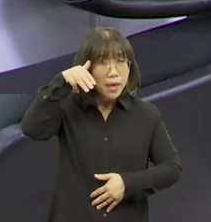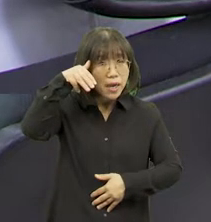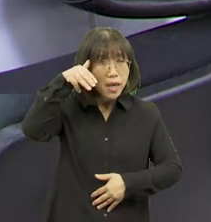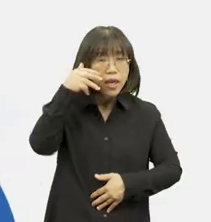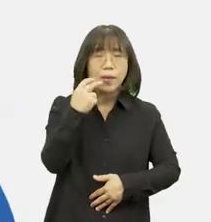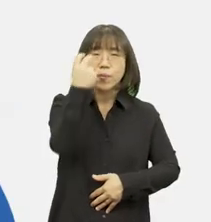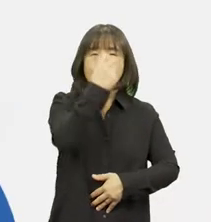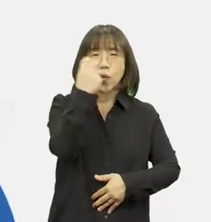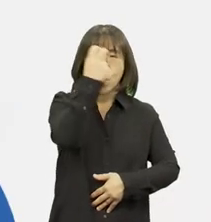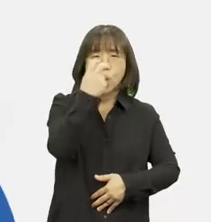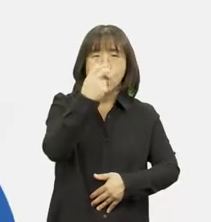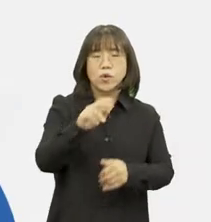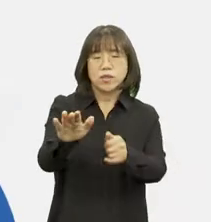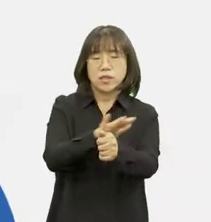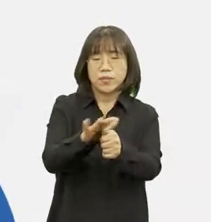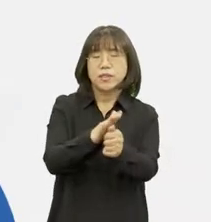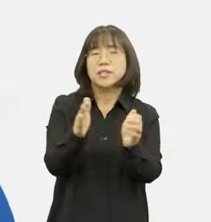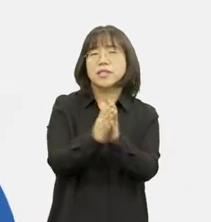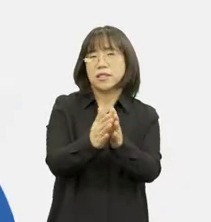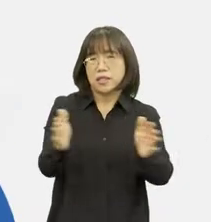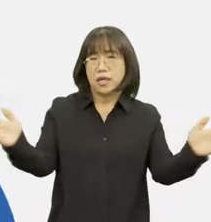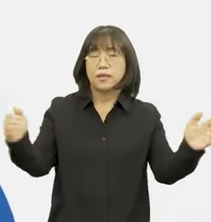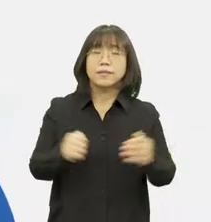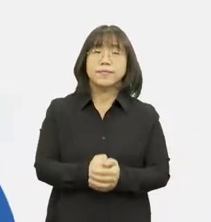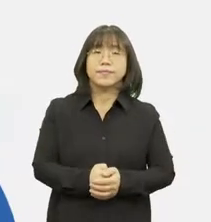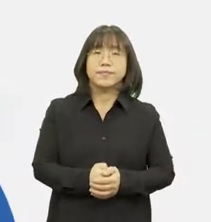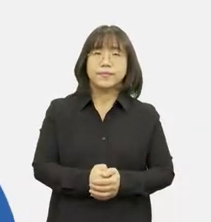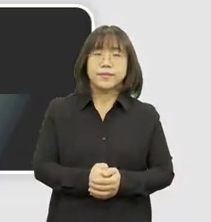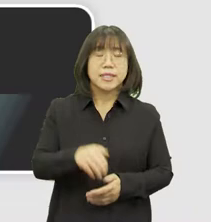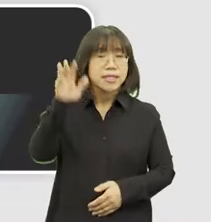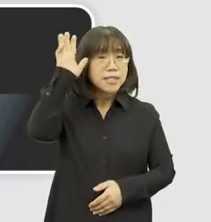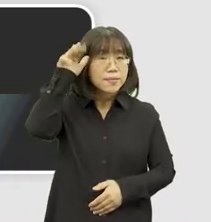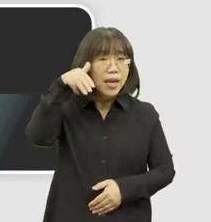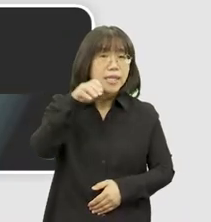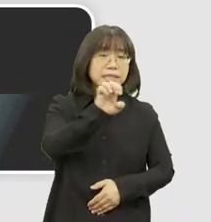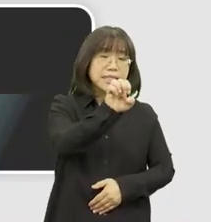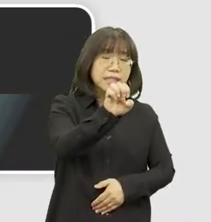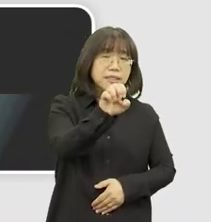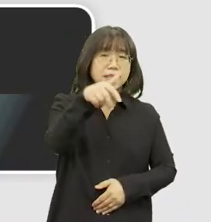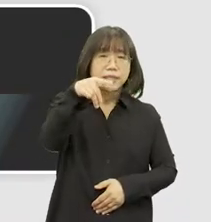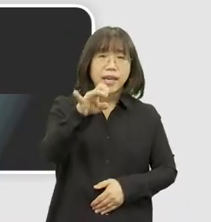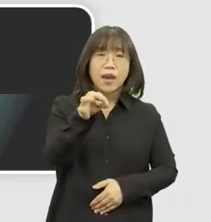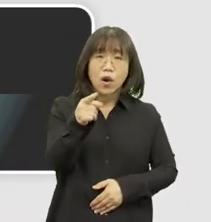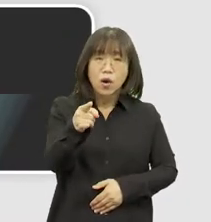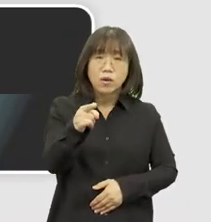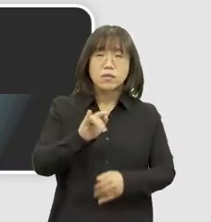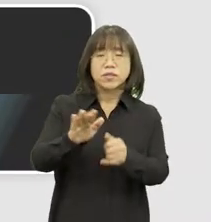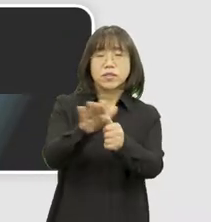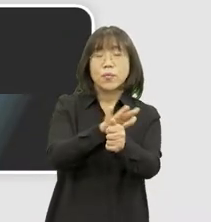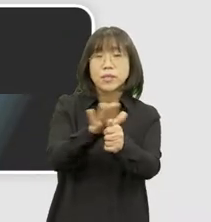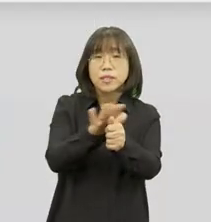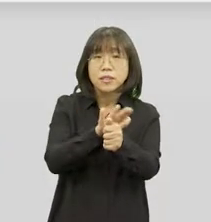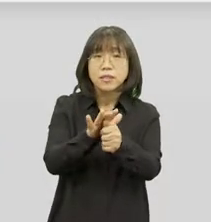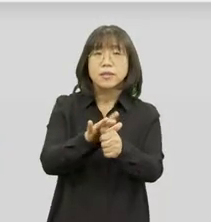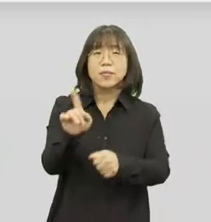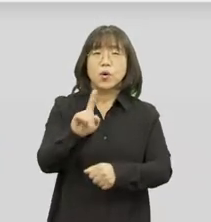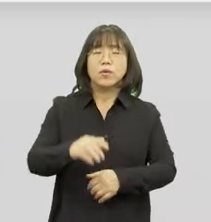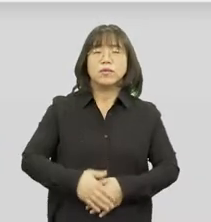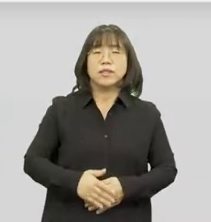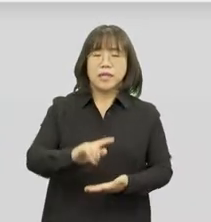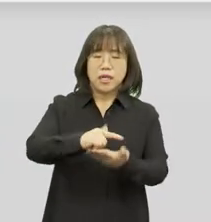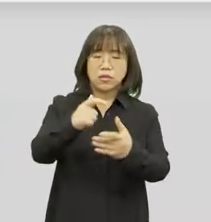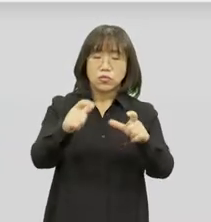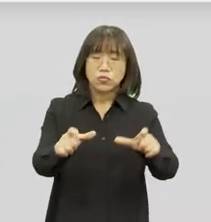케어 서비스를 시작했습니다 치 메이 케어 서비스는 강서구 침에 안심 센터 프로그램 이용자 뿐 아니라